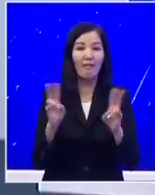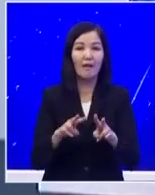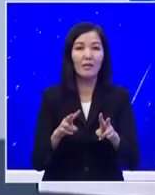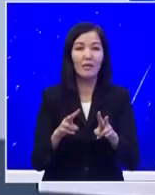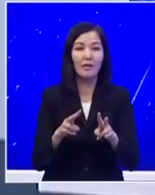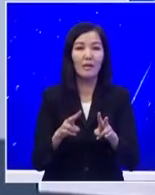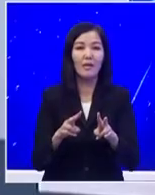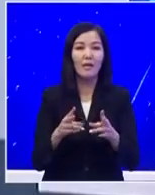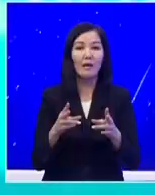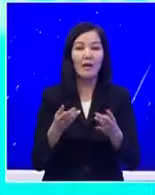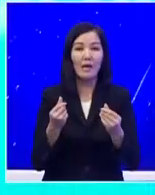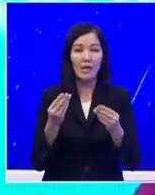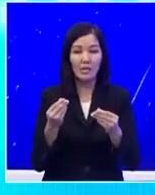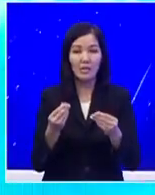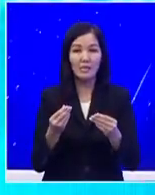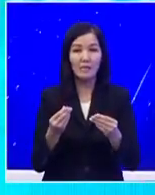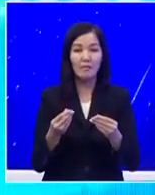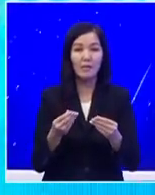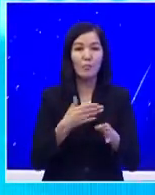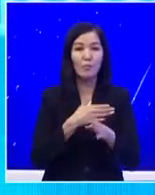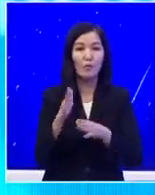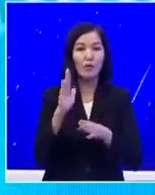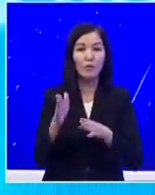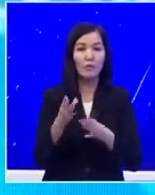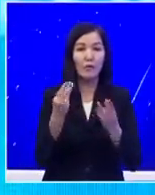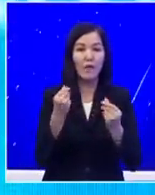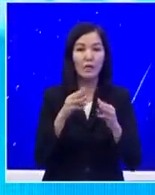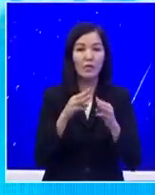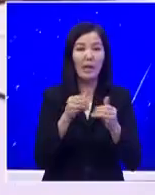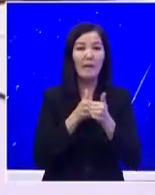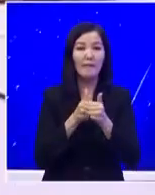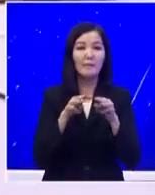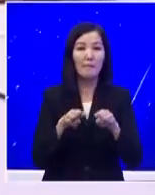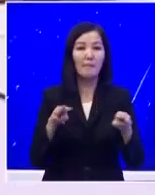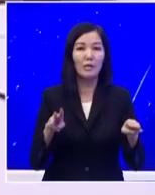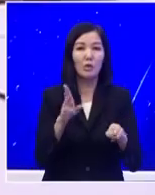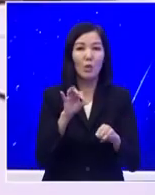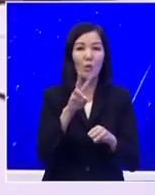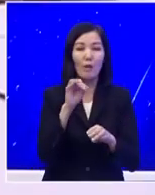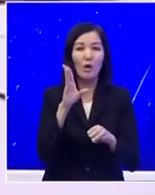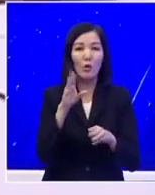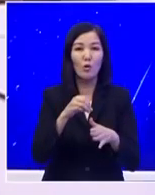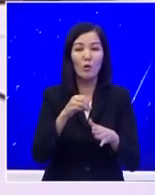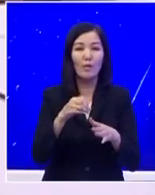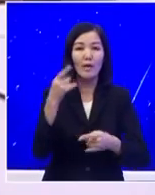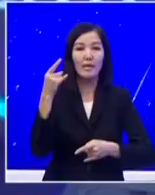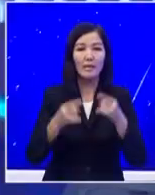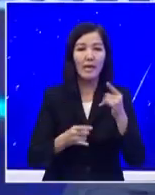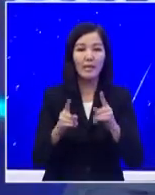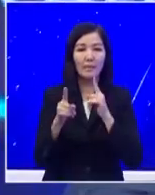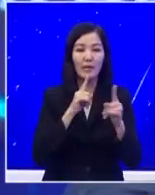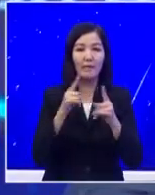қалғаны бюджеттен тыс қаражат есебінен. Бұл туралы қаржы вице-министрі Берік Шолпанқұлов орталық коммуникациялар қызметінде